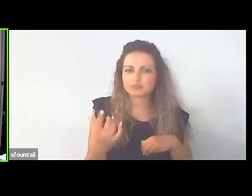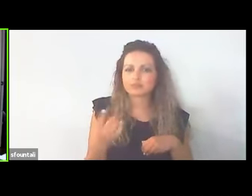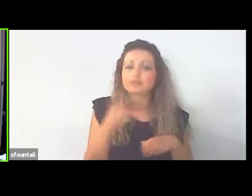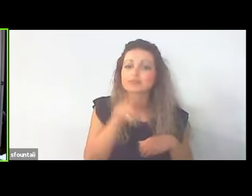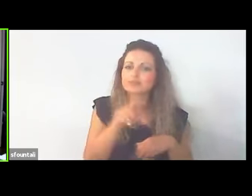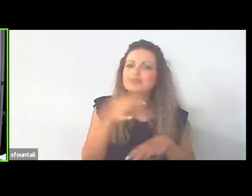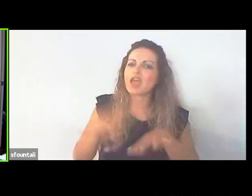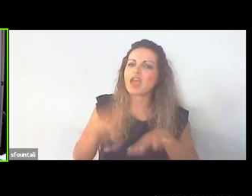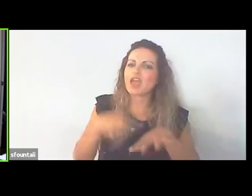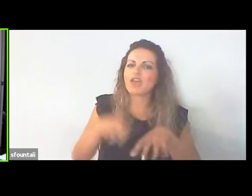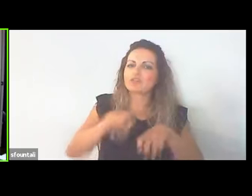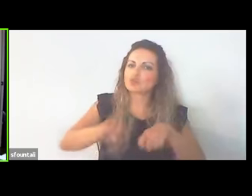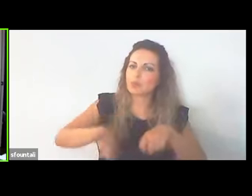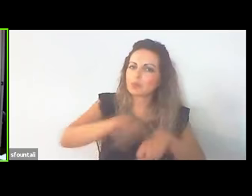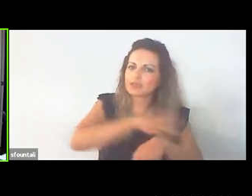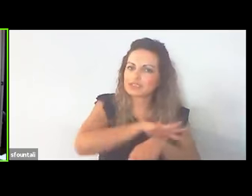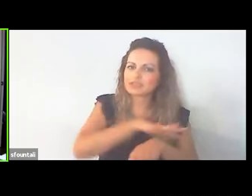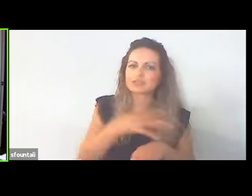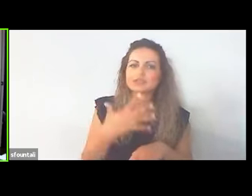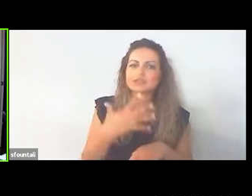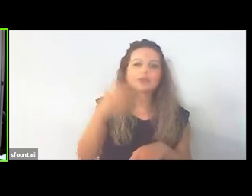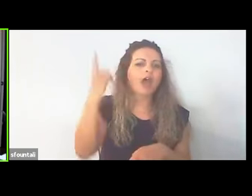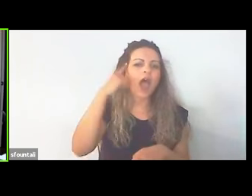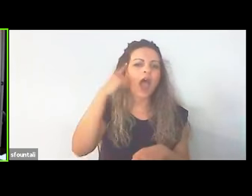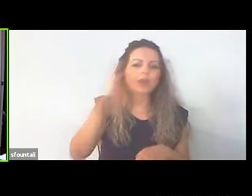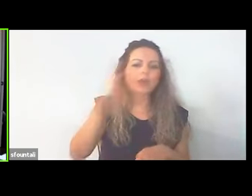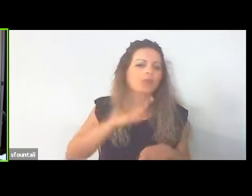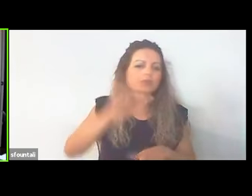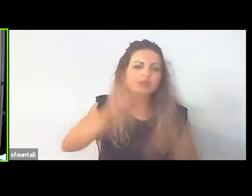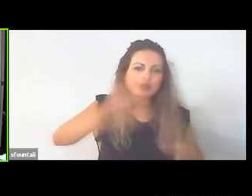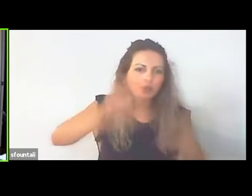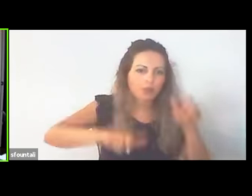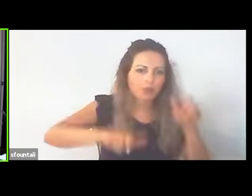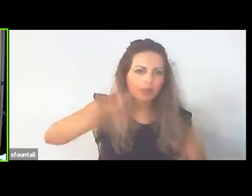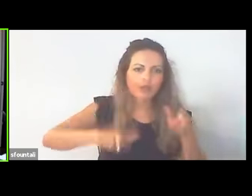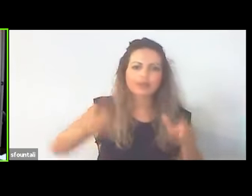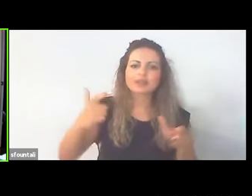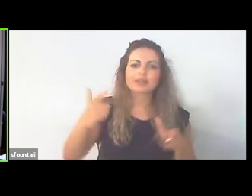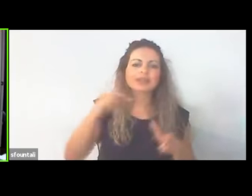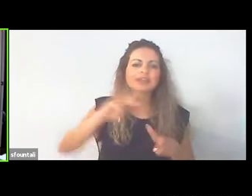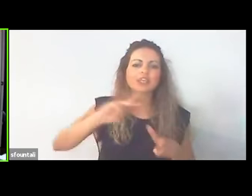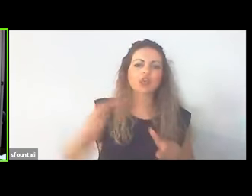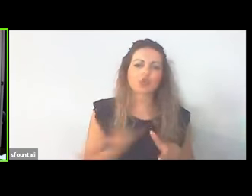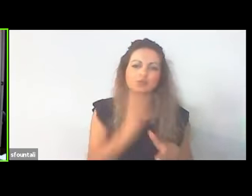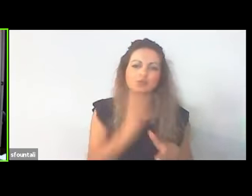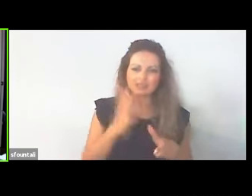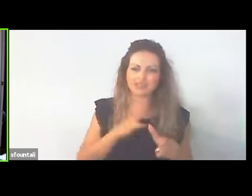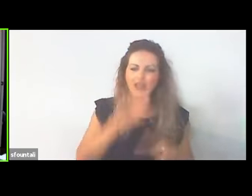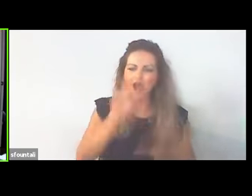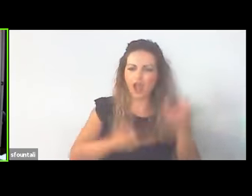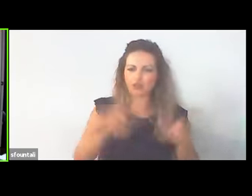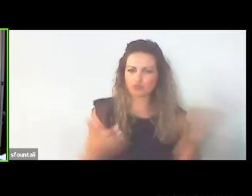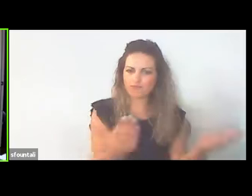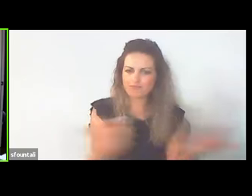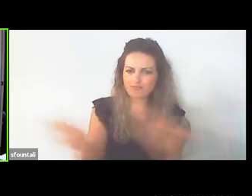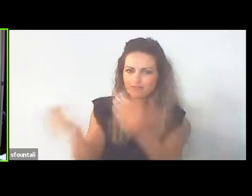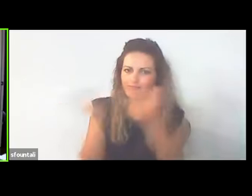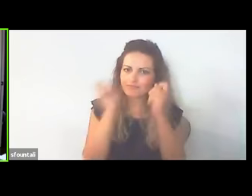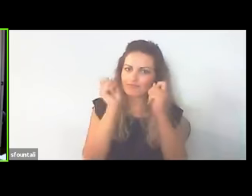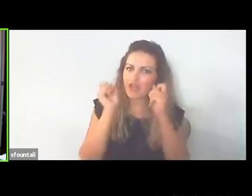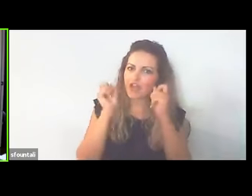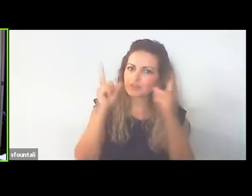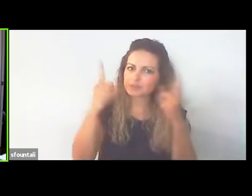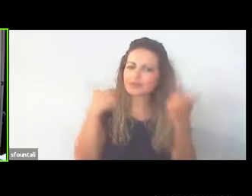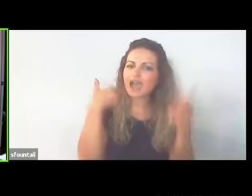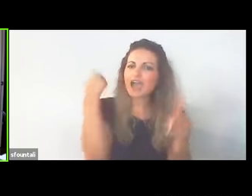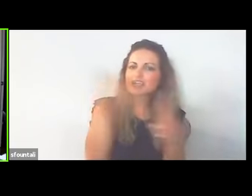κοινής γνώμης, την πλατιά ενημέρωση, την κινητοποίηση της κοινωνίας, τον ακτιβισμό και την κινητοποίηση και την ενεργοποίηση